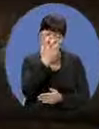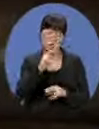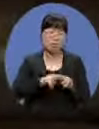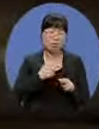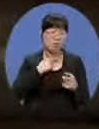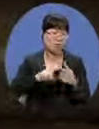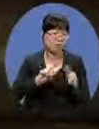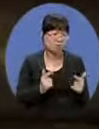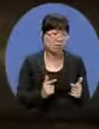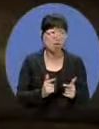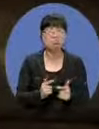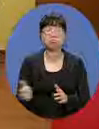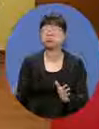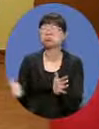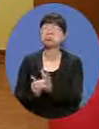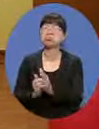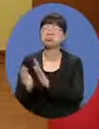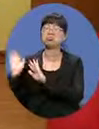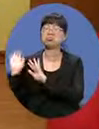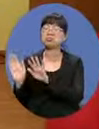됐어요.